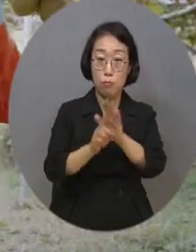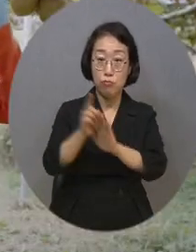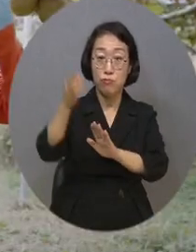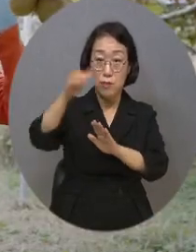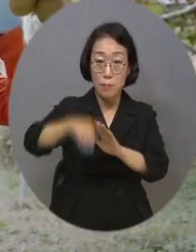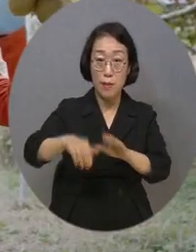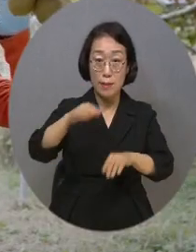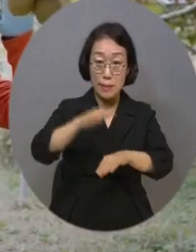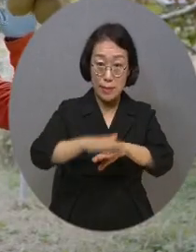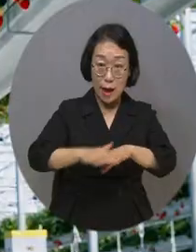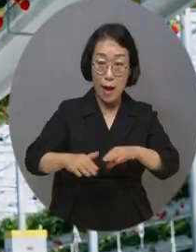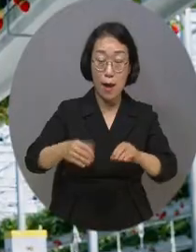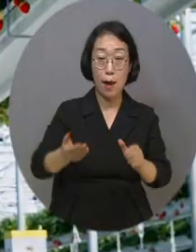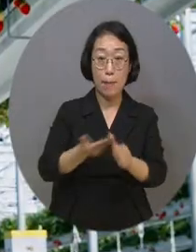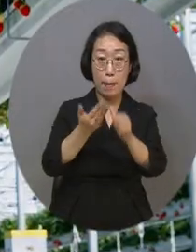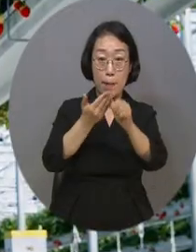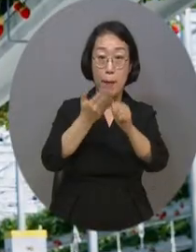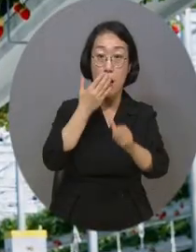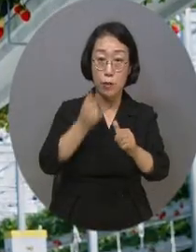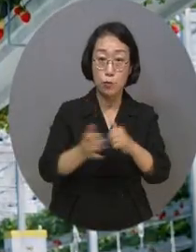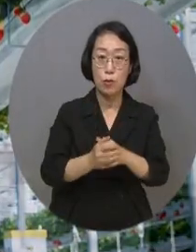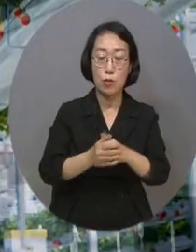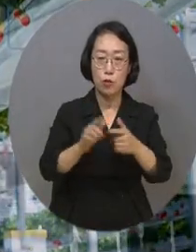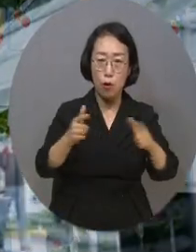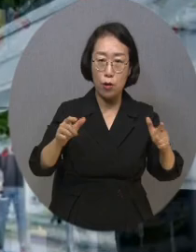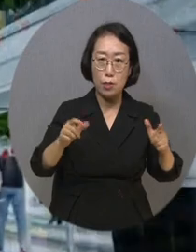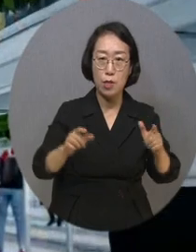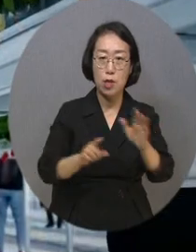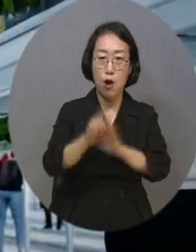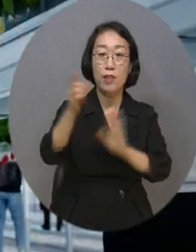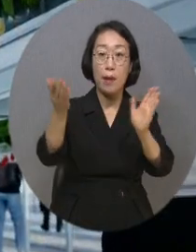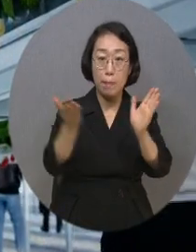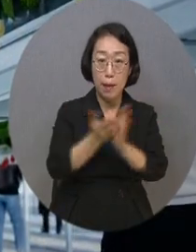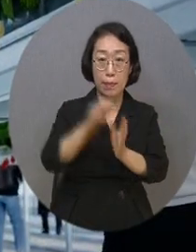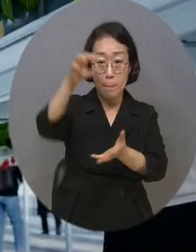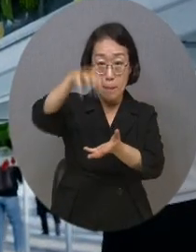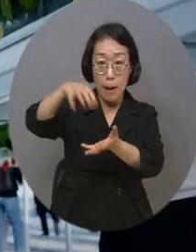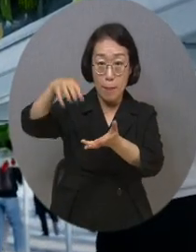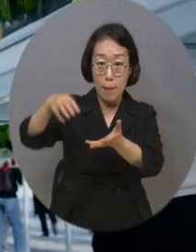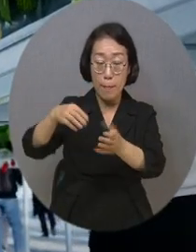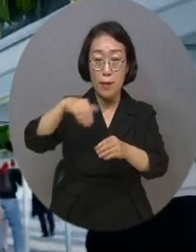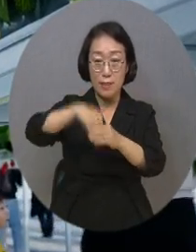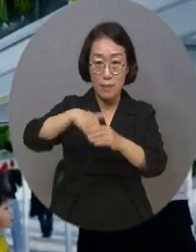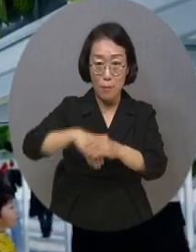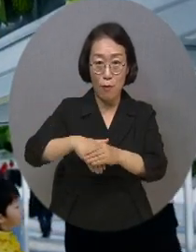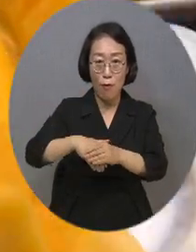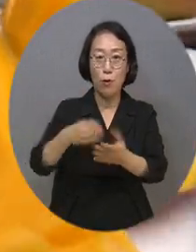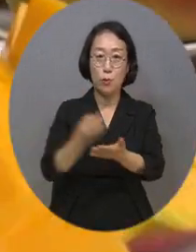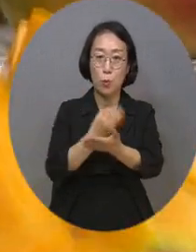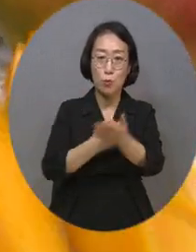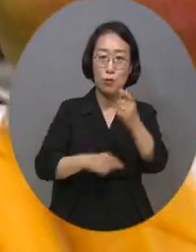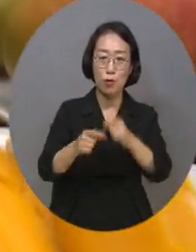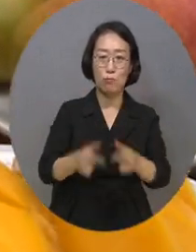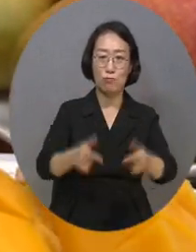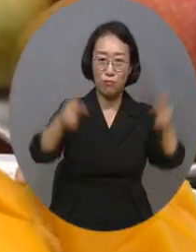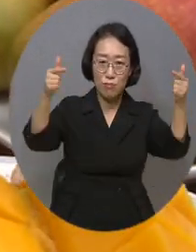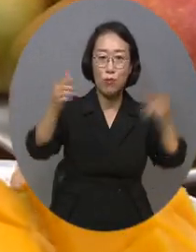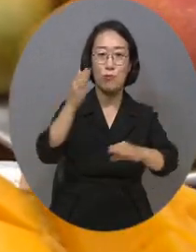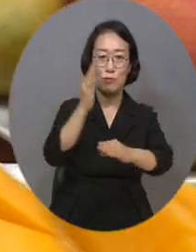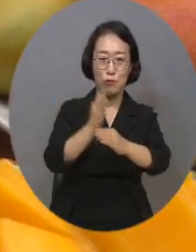영농이 가능한 아열대 전략 작목을 적극 육성해 농가 소득 향상에 이바지하고 있습니다. 복지TV